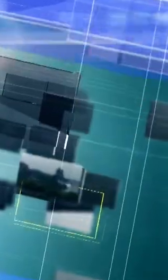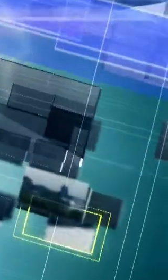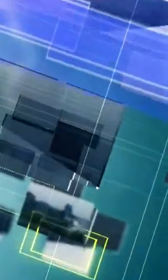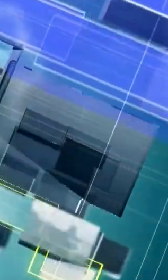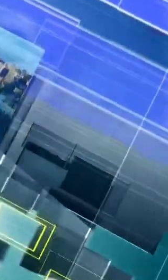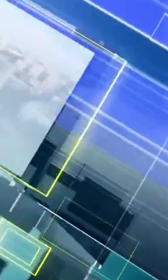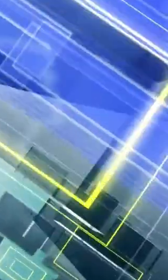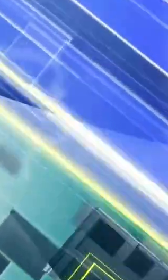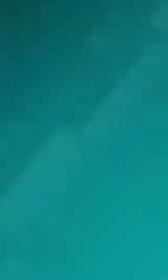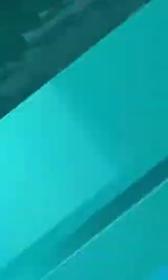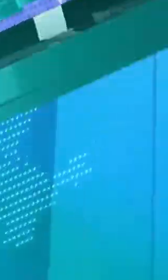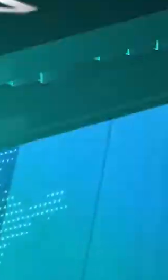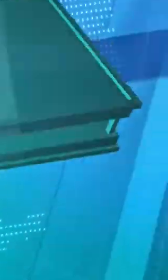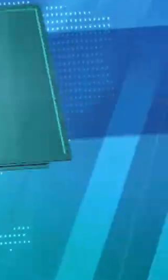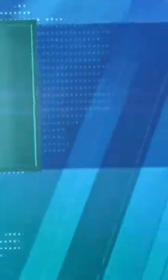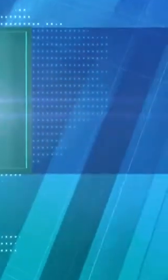Музика